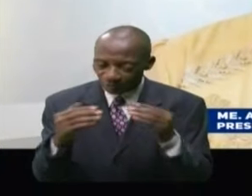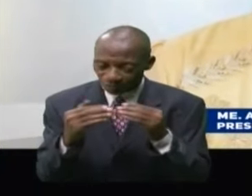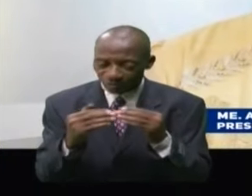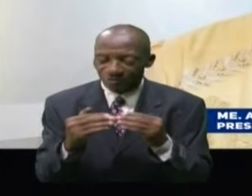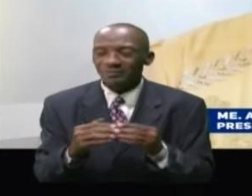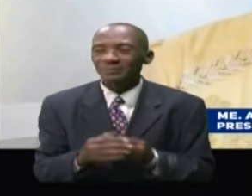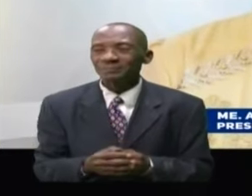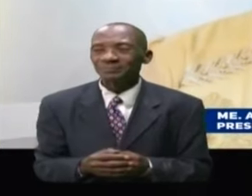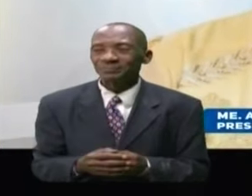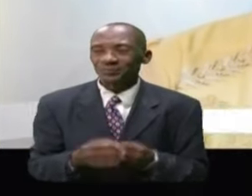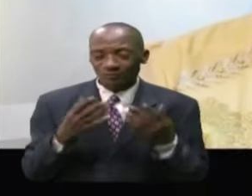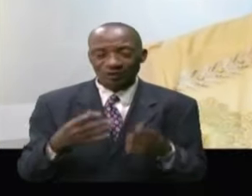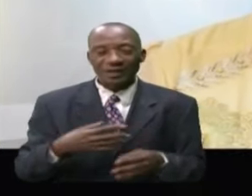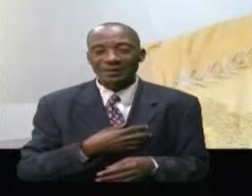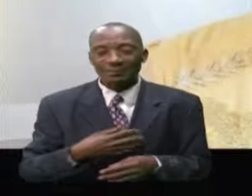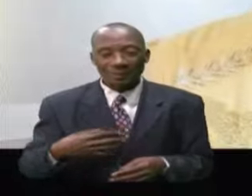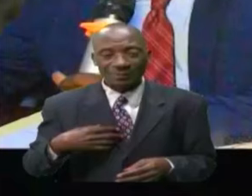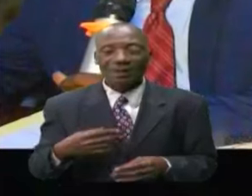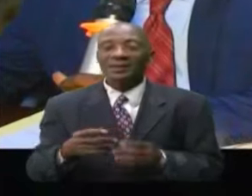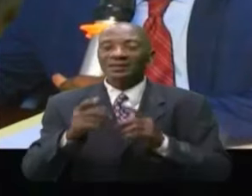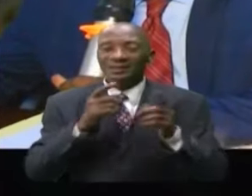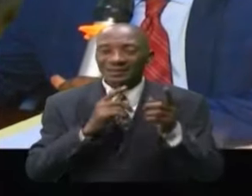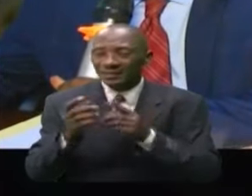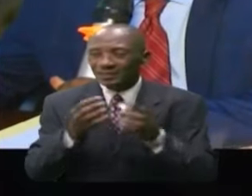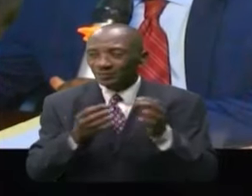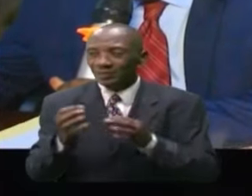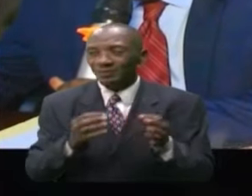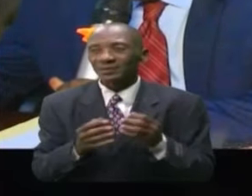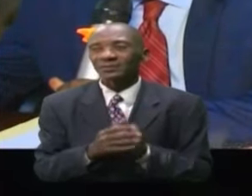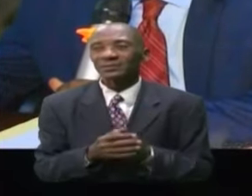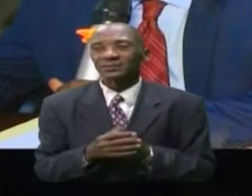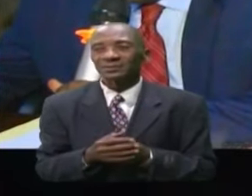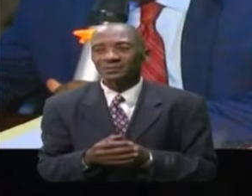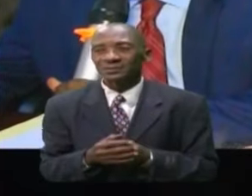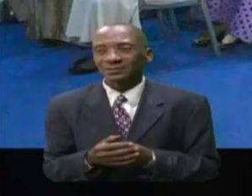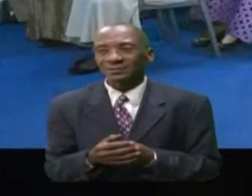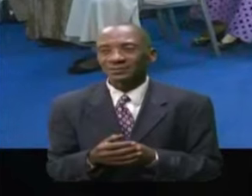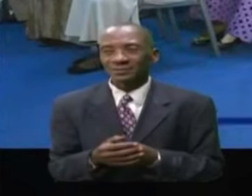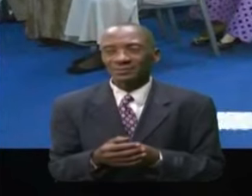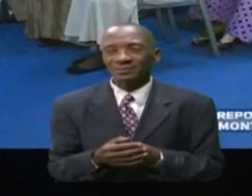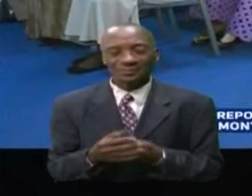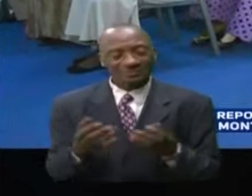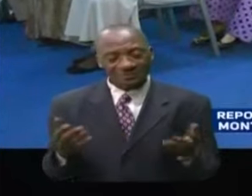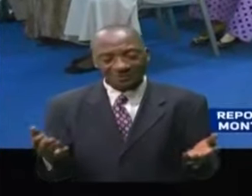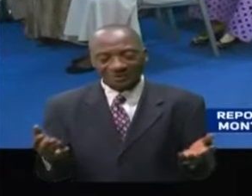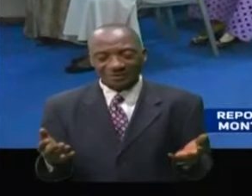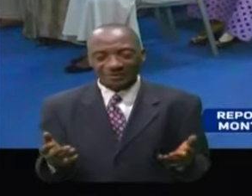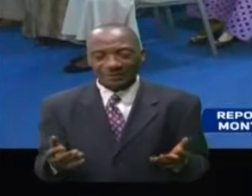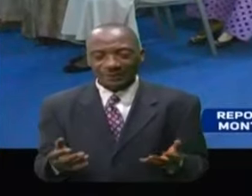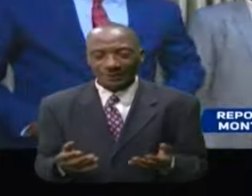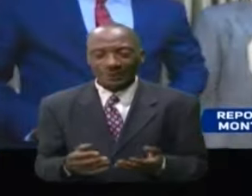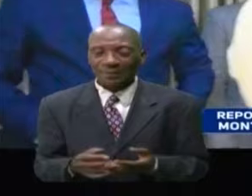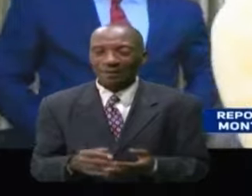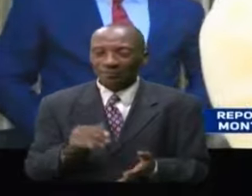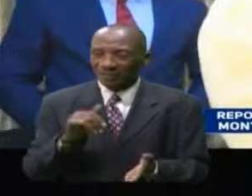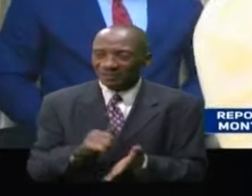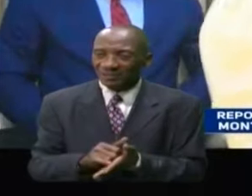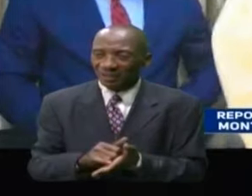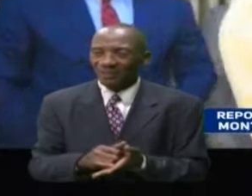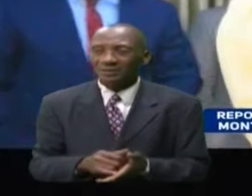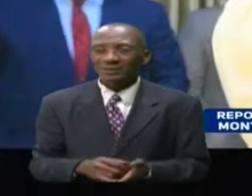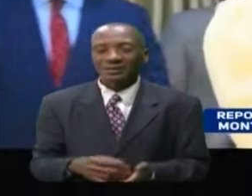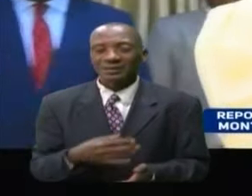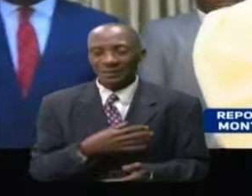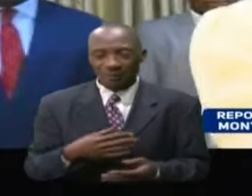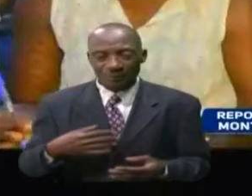aura besoin des services des avocats. Il essaie de souligner que les réseaux internationaux des femmes avocates est une